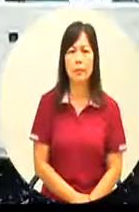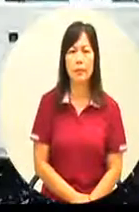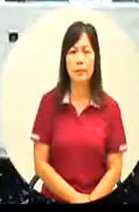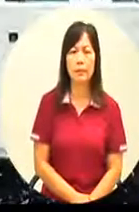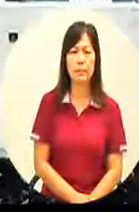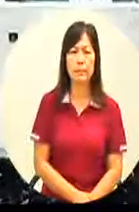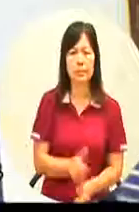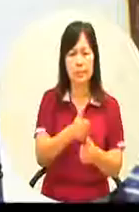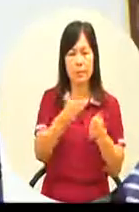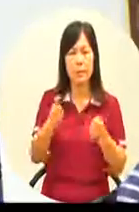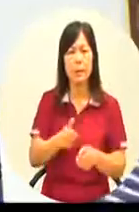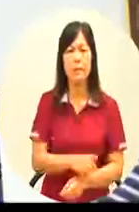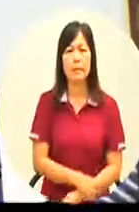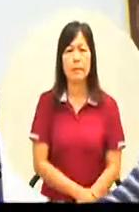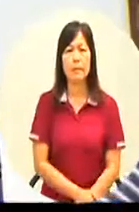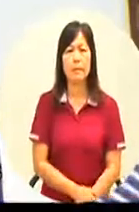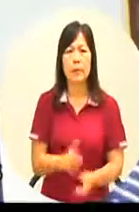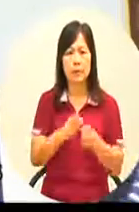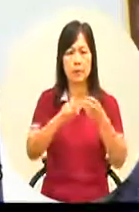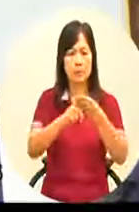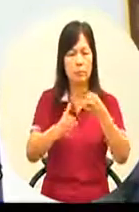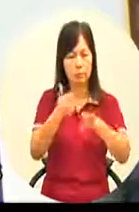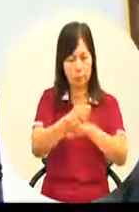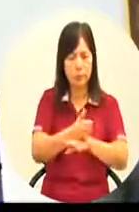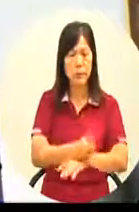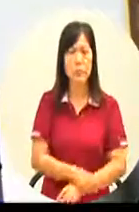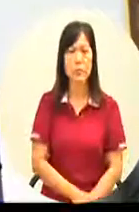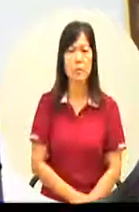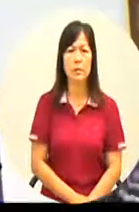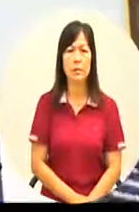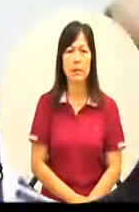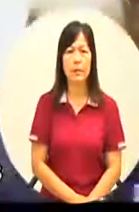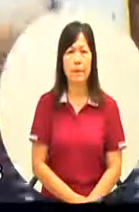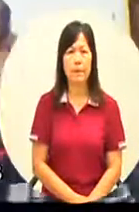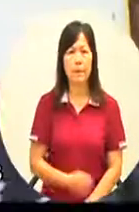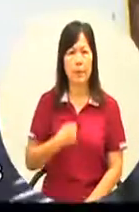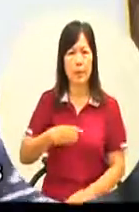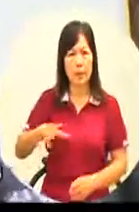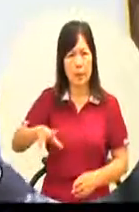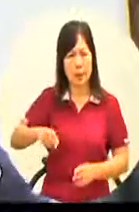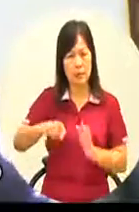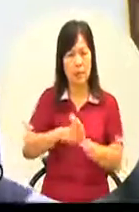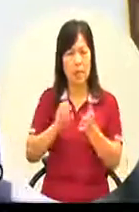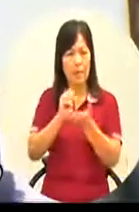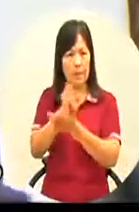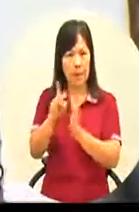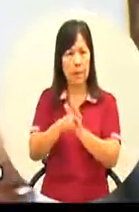谢谢，谢谢主席哈。首先跟主席报告，请主席容许我借